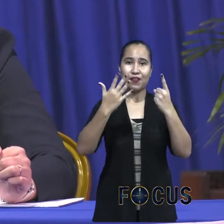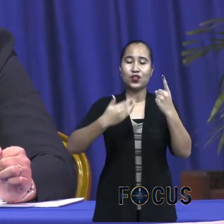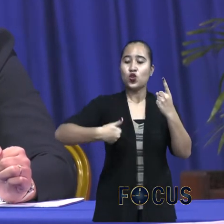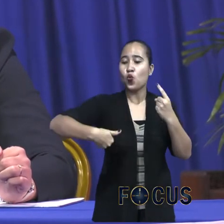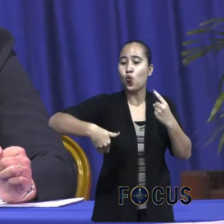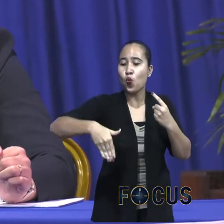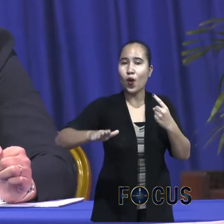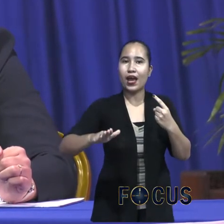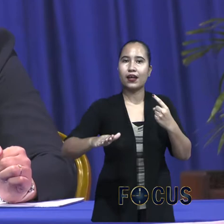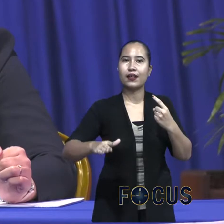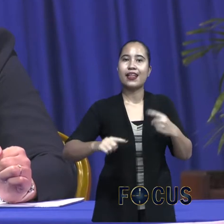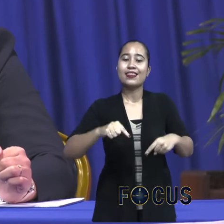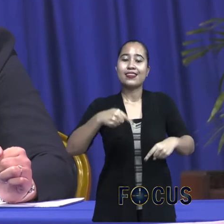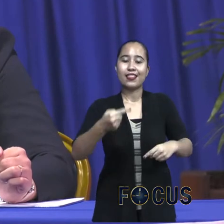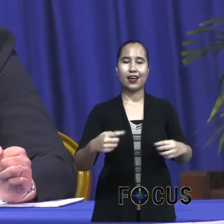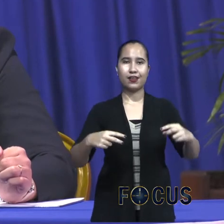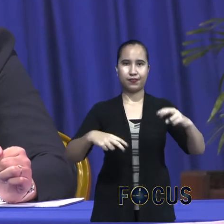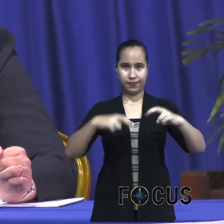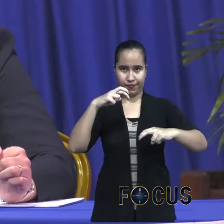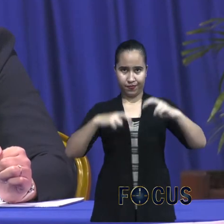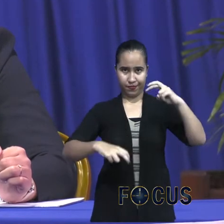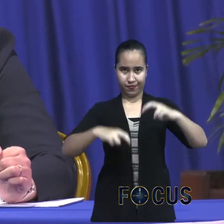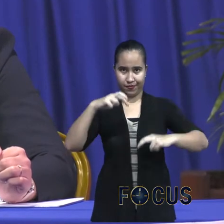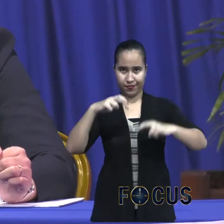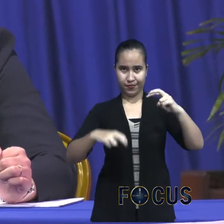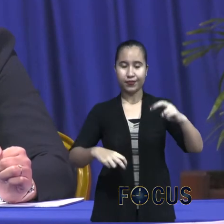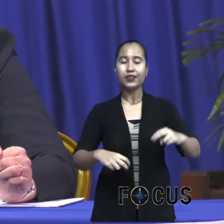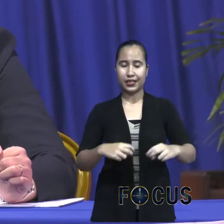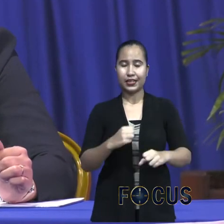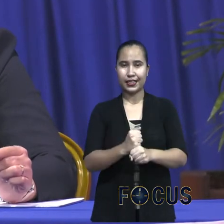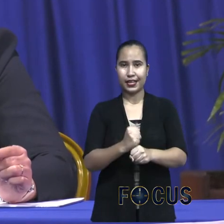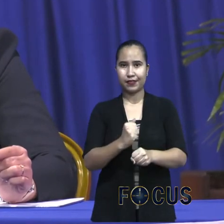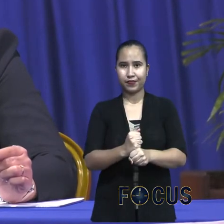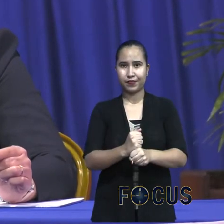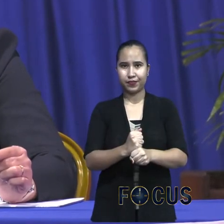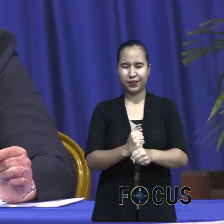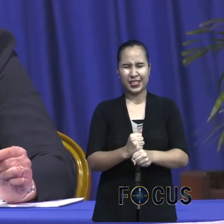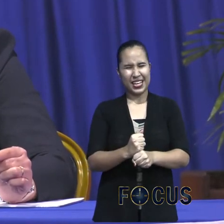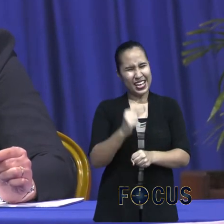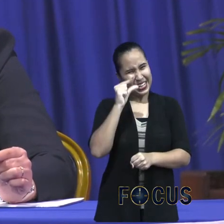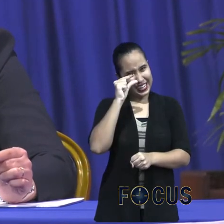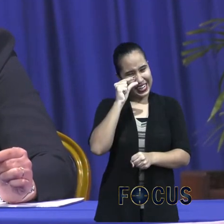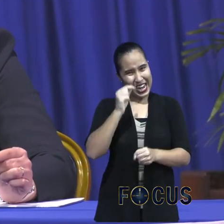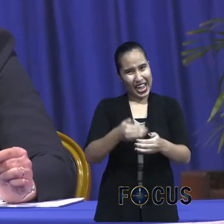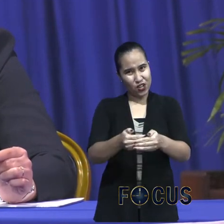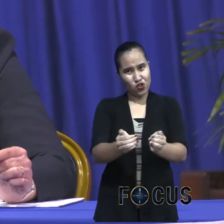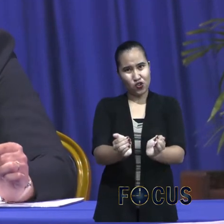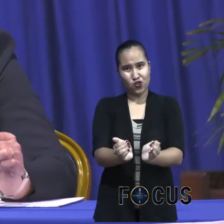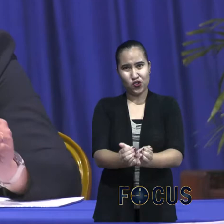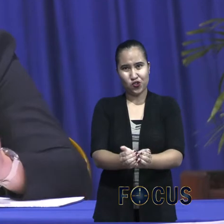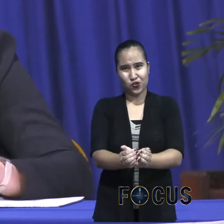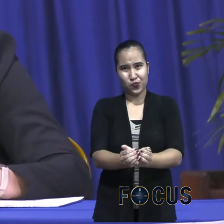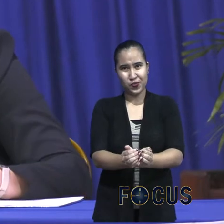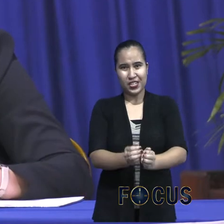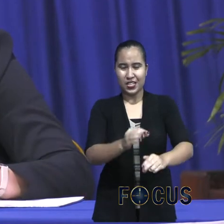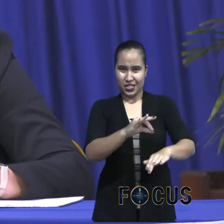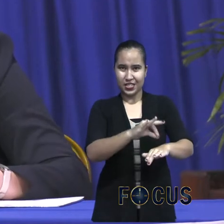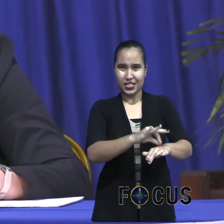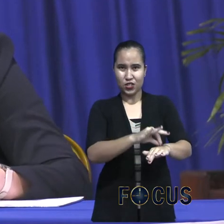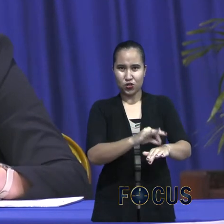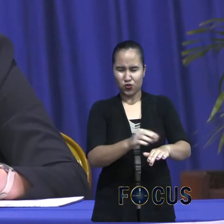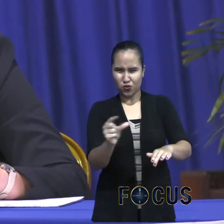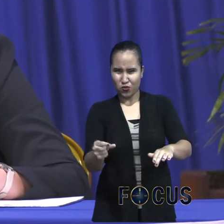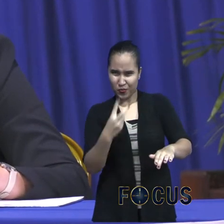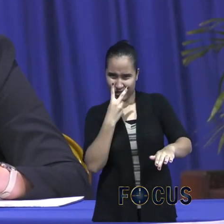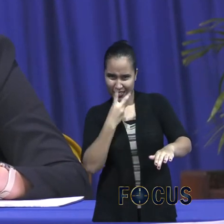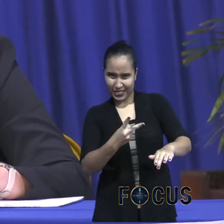een fysieke exit screening hebben ondergaan. Er is slechts een kleine groep die symptomen vertoont en dan